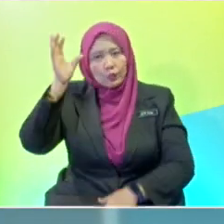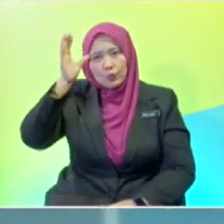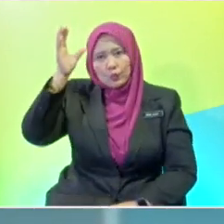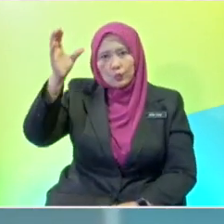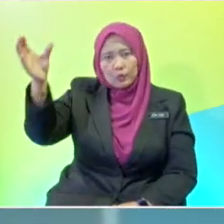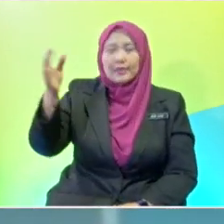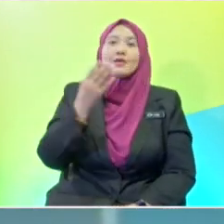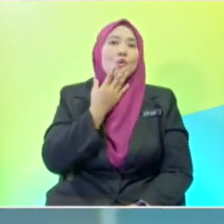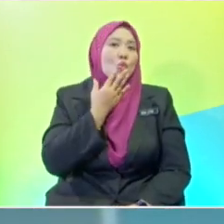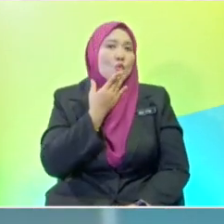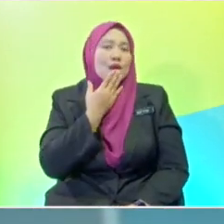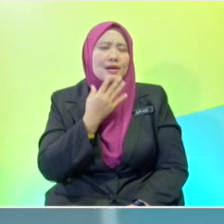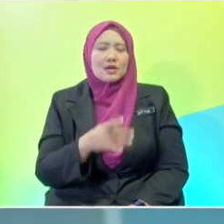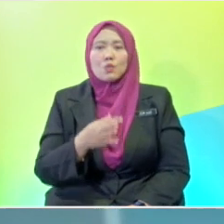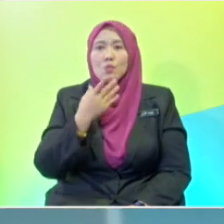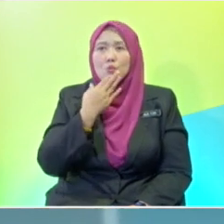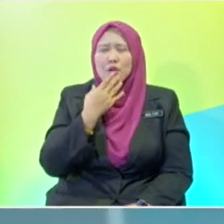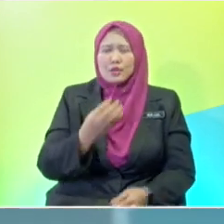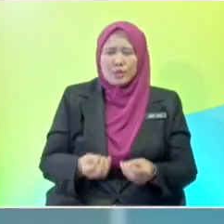yang warna-wani